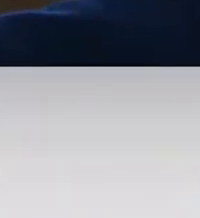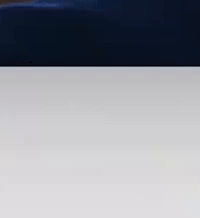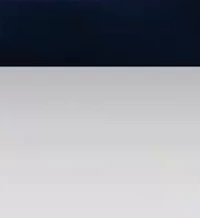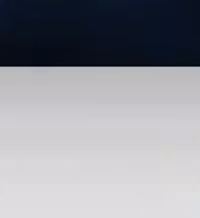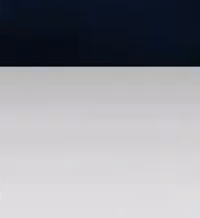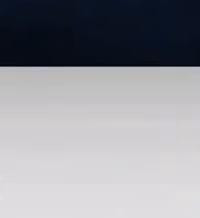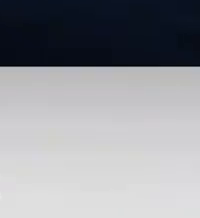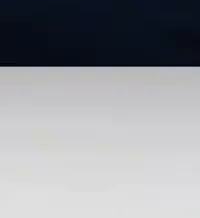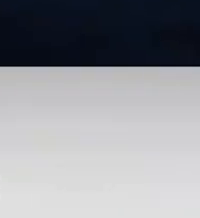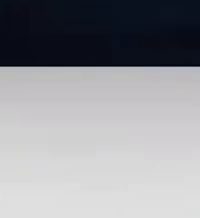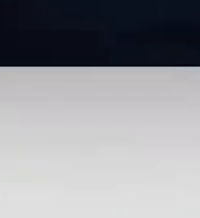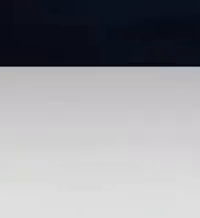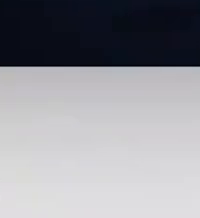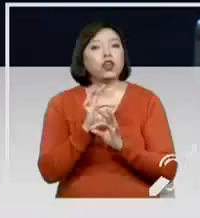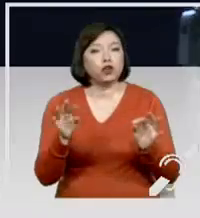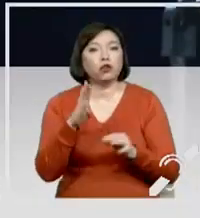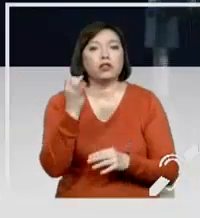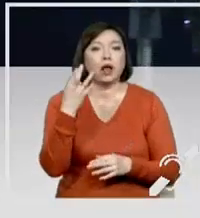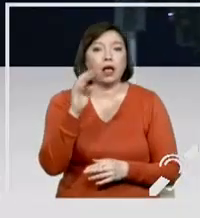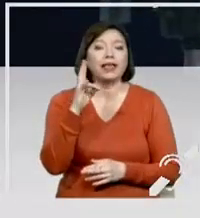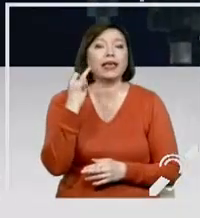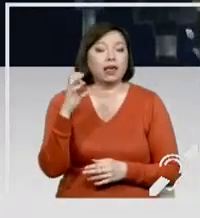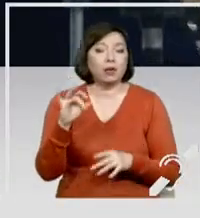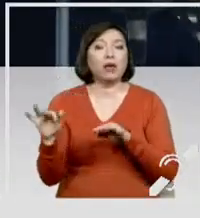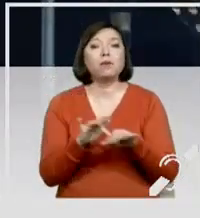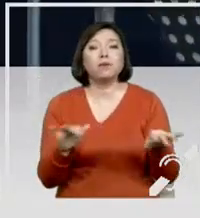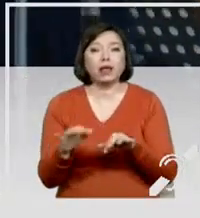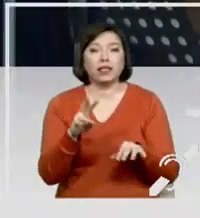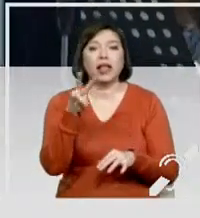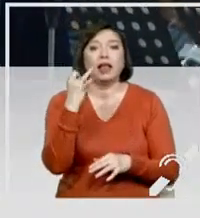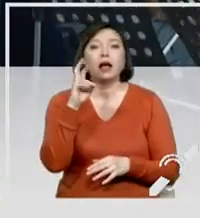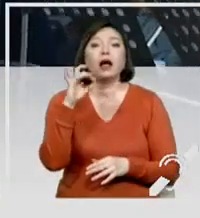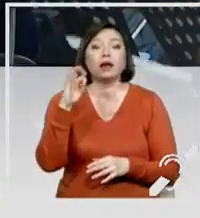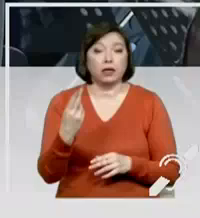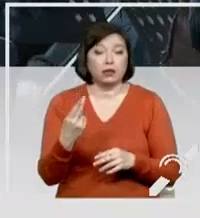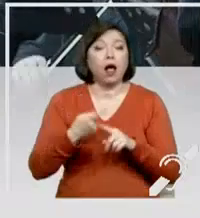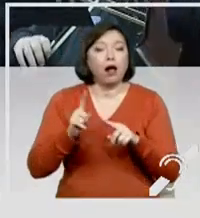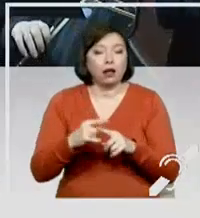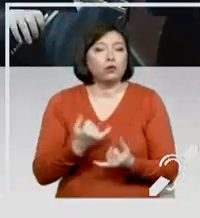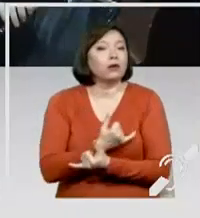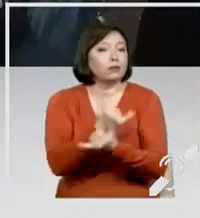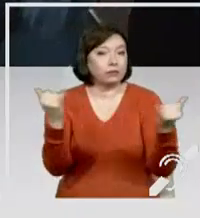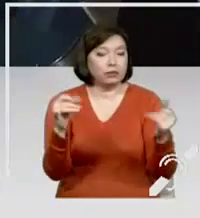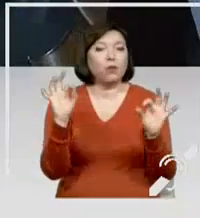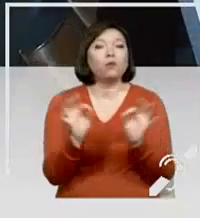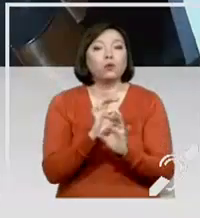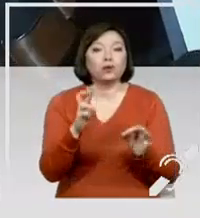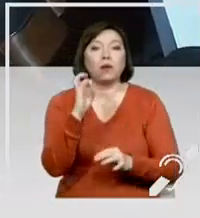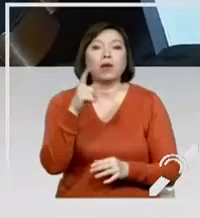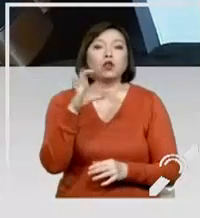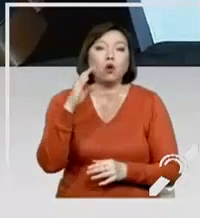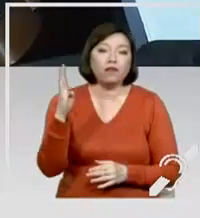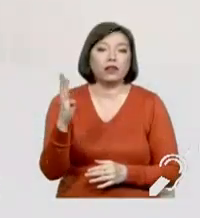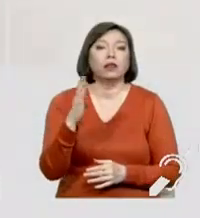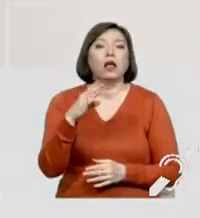Invitații de onoare au fost dirijorul Traian Ichim și pianistul Andrei Licăreț, care a oferit publicului muzica lui Beethoven, Enescu